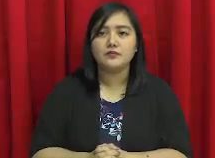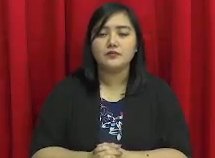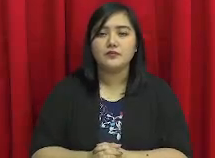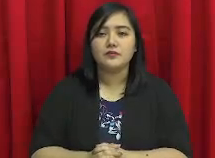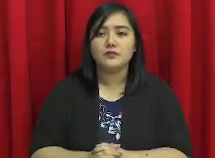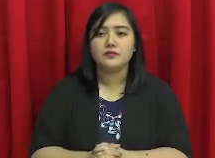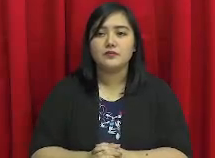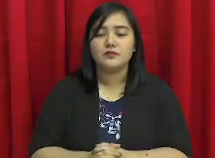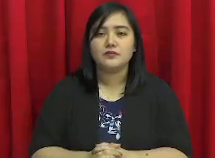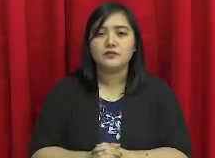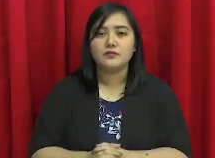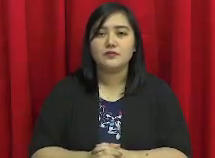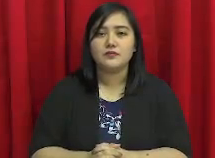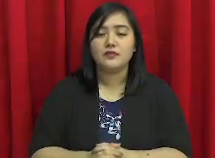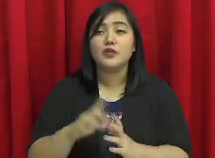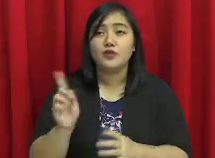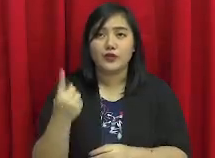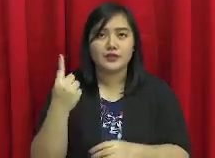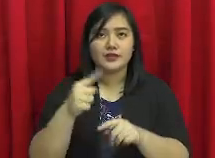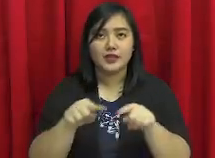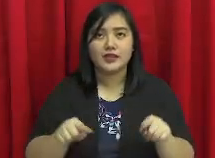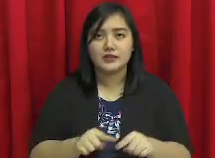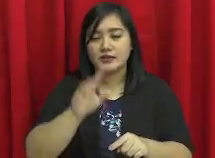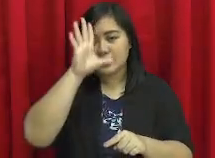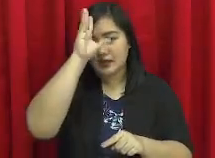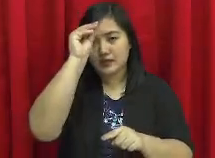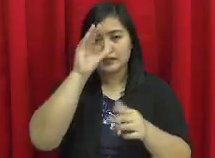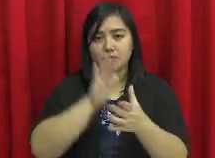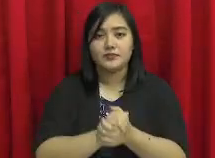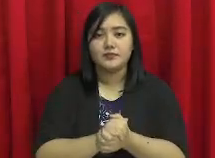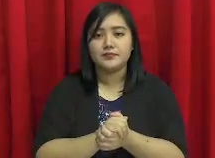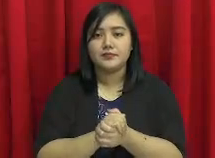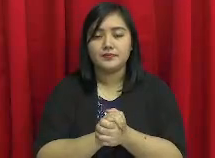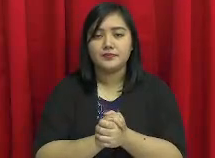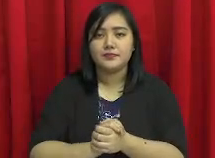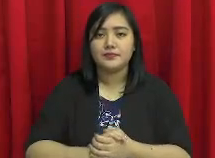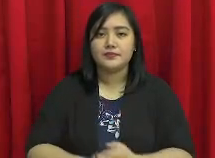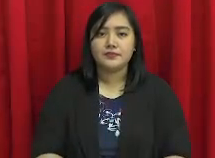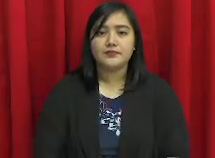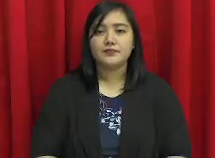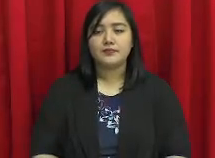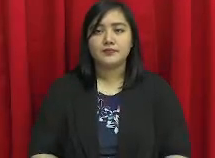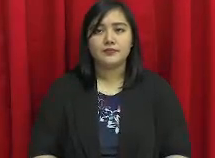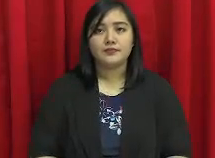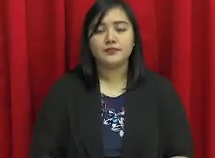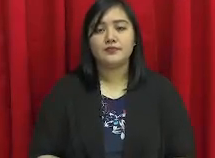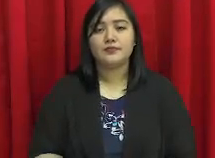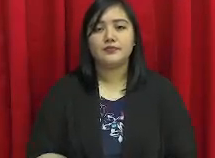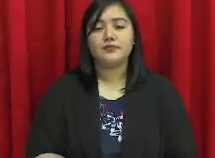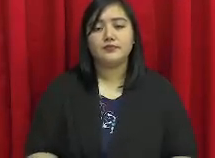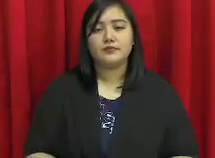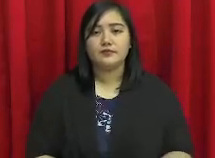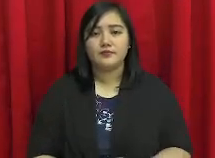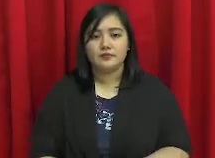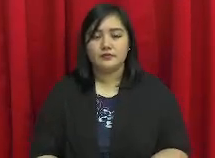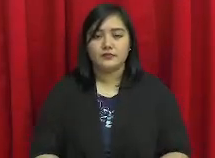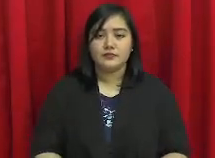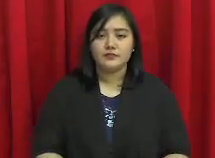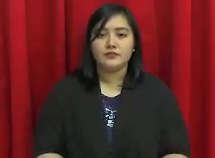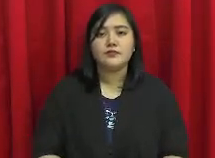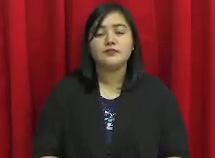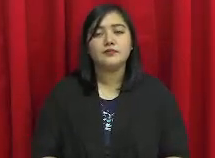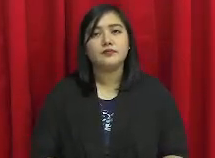pagiging father po natin. Pero of course, kasama na po dito, yung saklaw na po ito eh. You see? Ano pong pinapakita ko po sa inyo